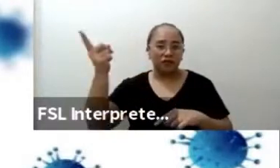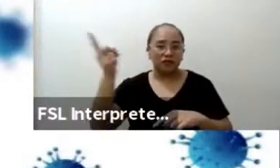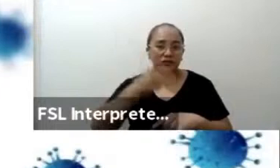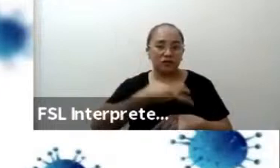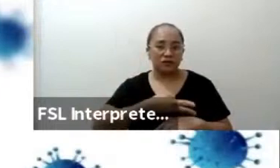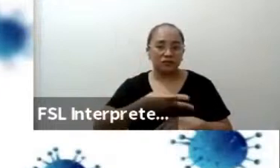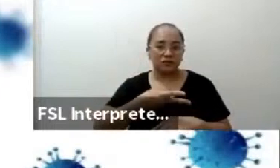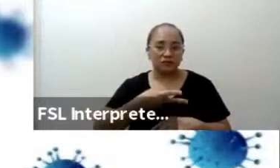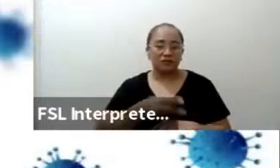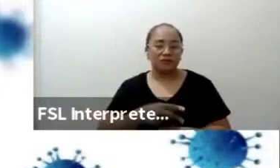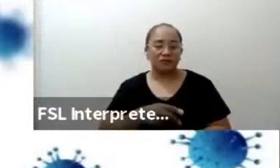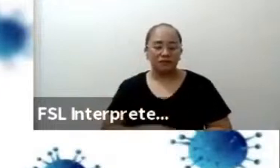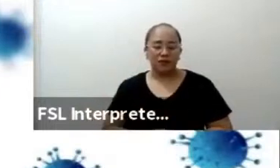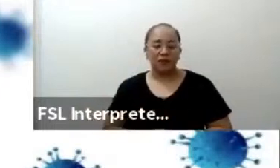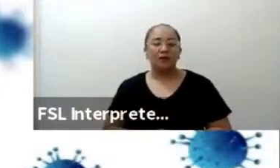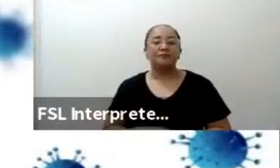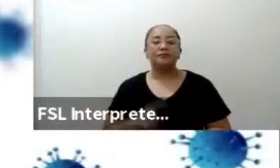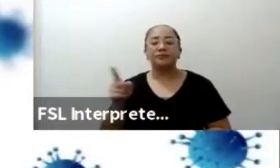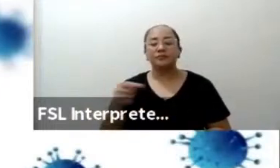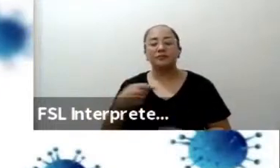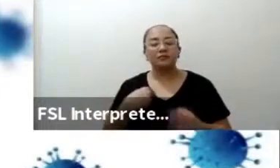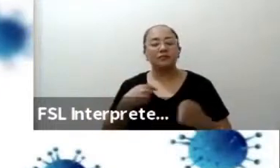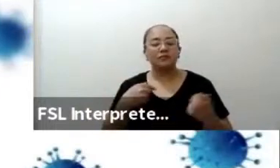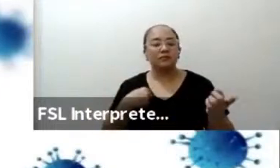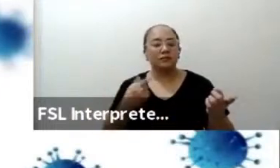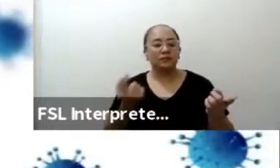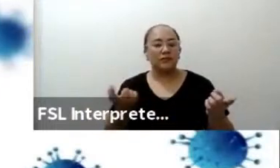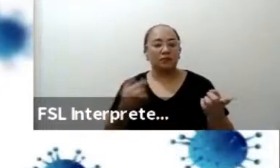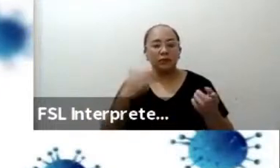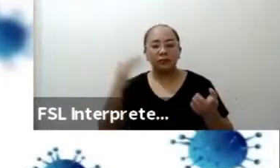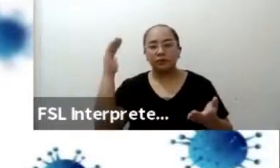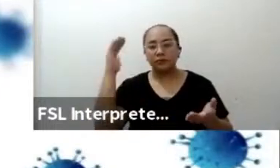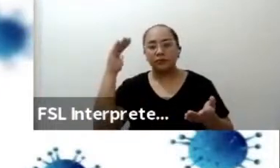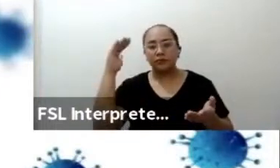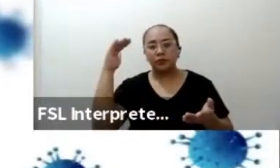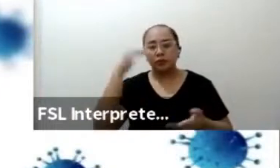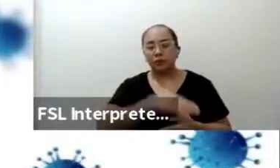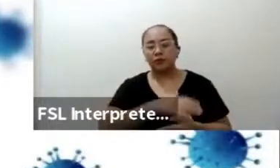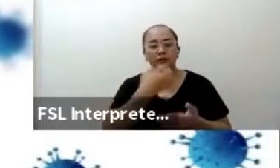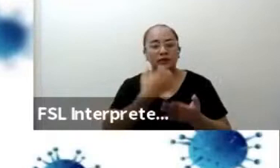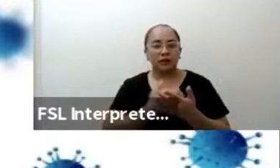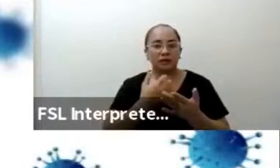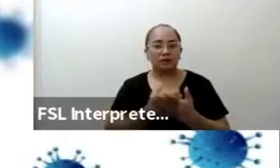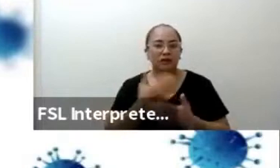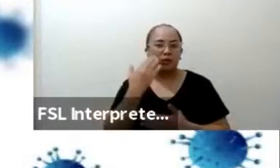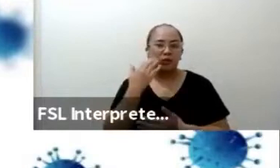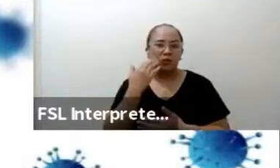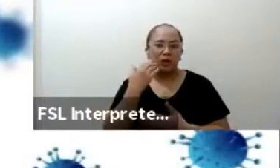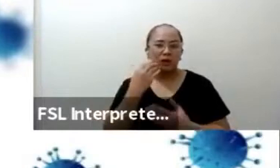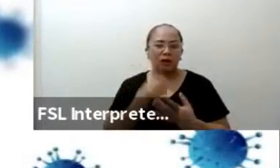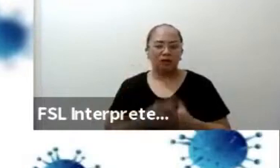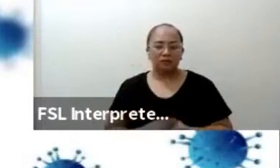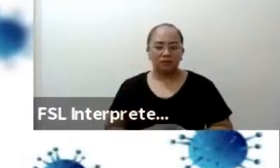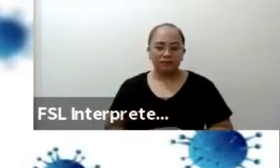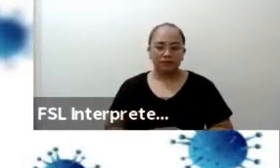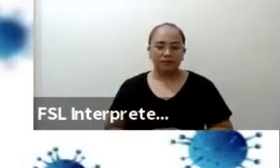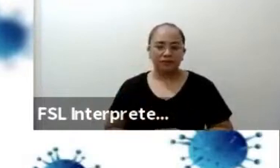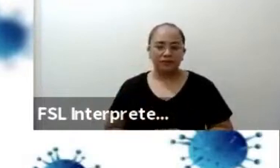Ang ating pagtugon dito sa pagbaba ng ating ekonomiya ay kulang din. Next slide